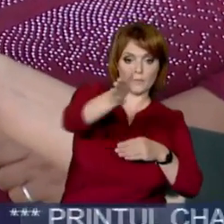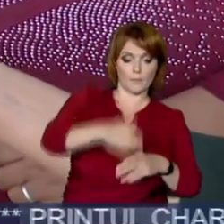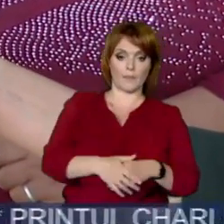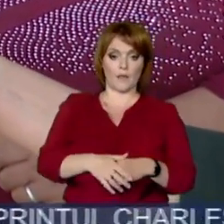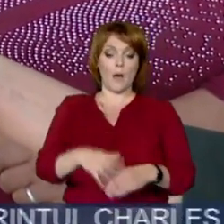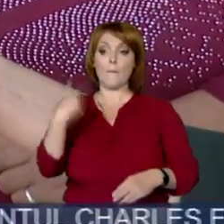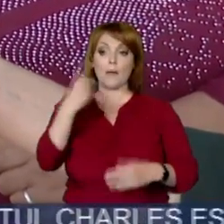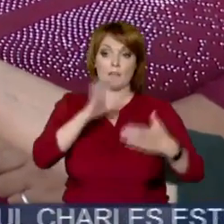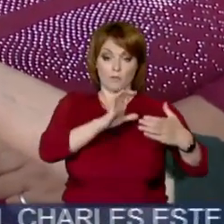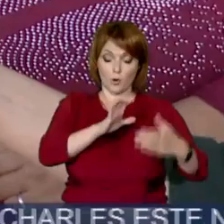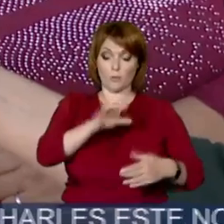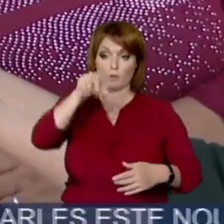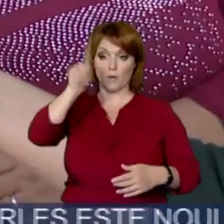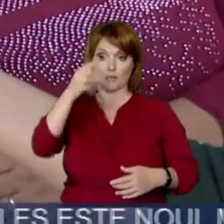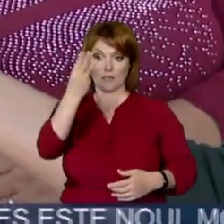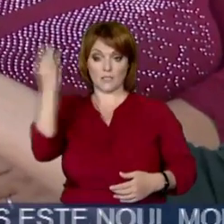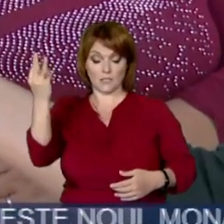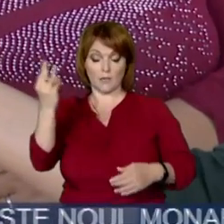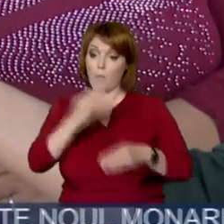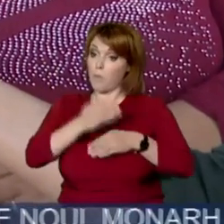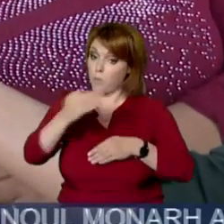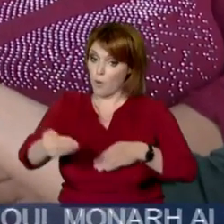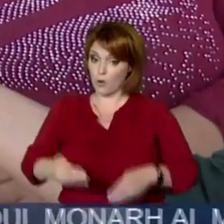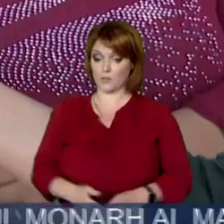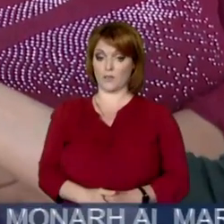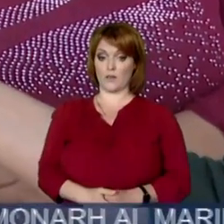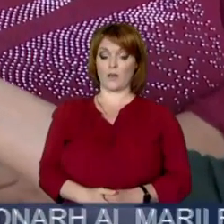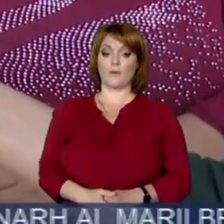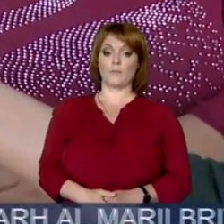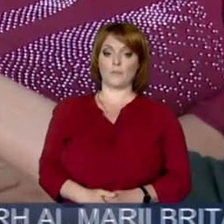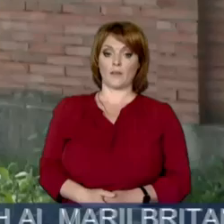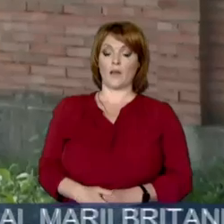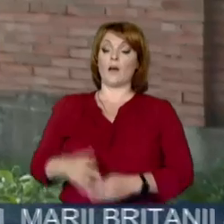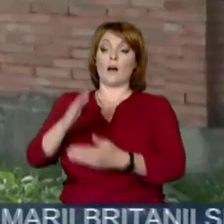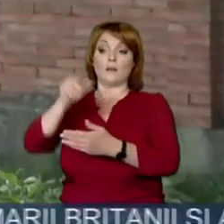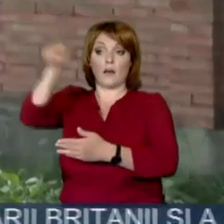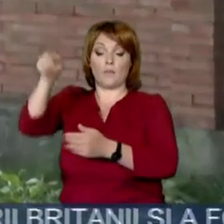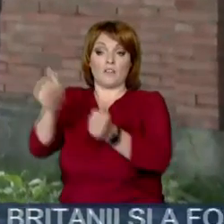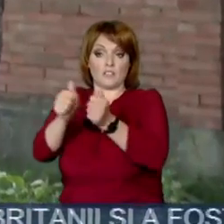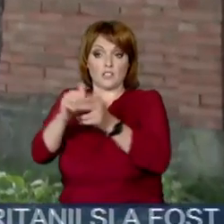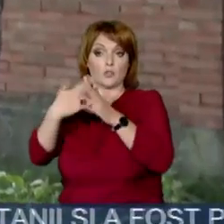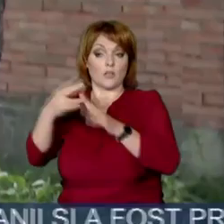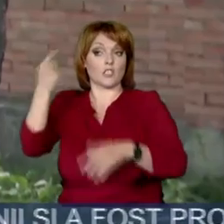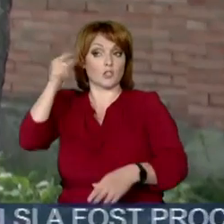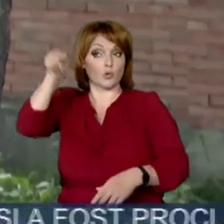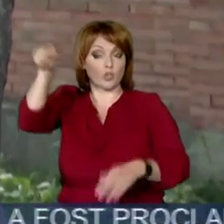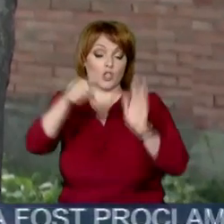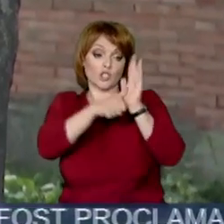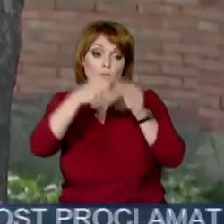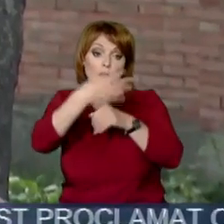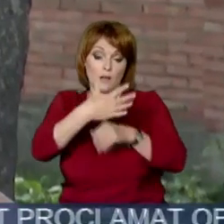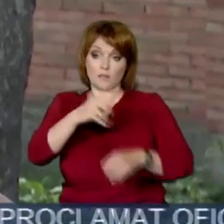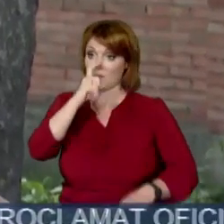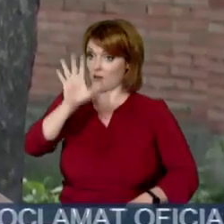târziu. Și vrem puțin mai dimineață, fie cum merge în satul vecin la 6:15. Copiii de la școală tot n-au cu ce vine,